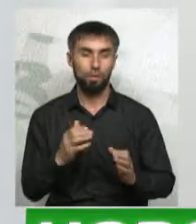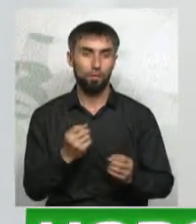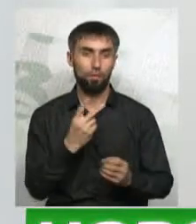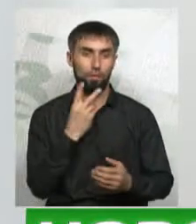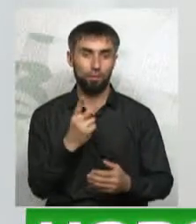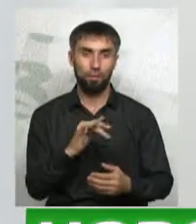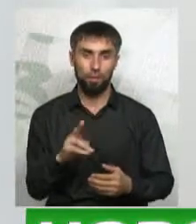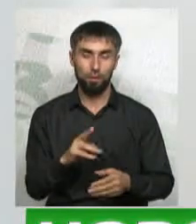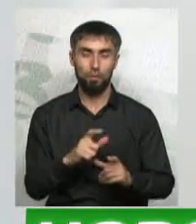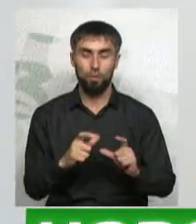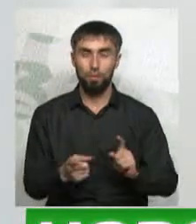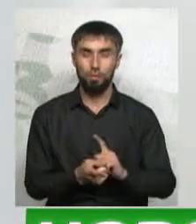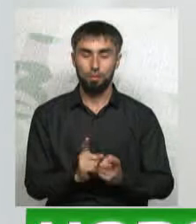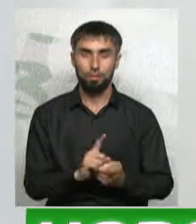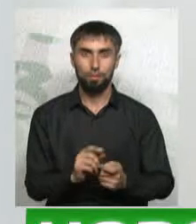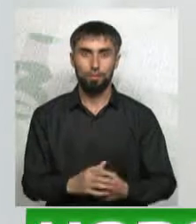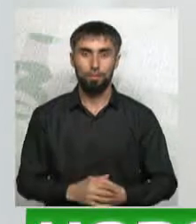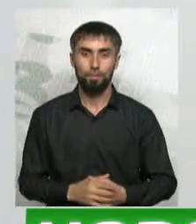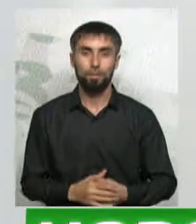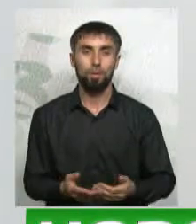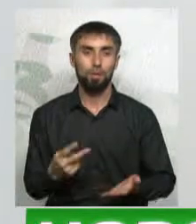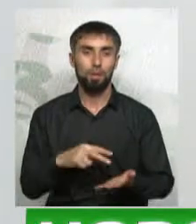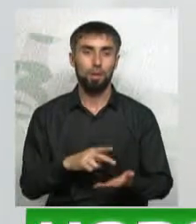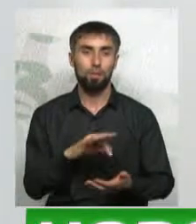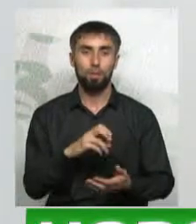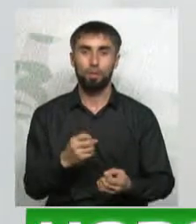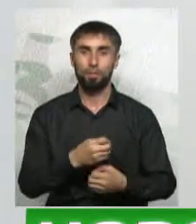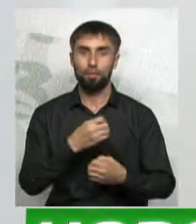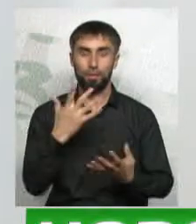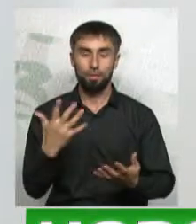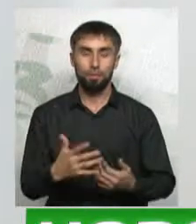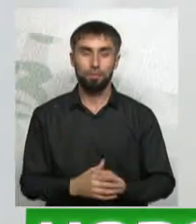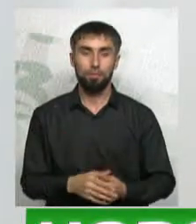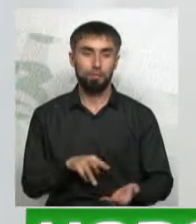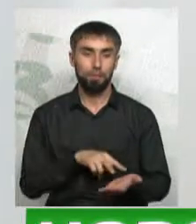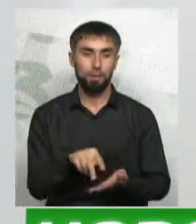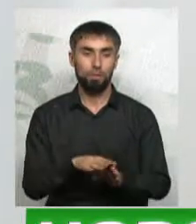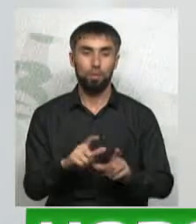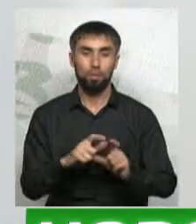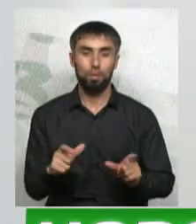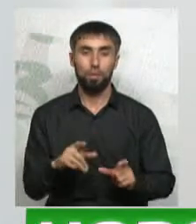школа тоже изменилась, стала более светлой. Приходя в такую школу, ты